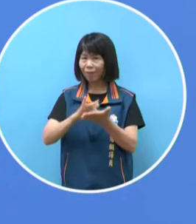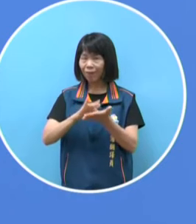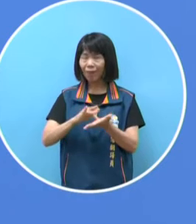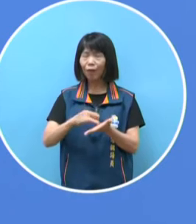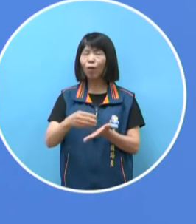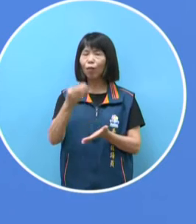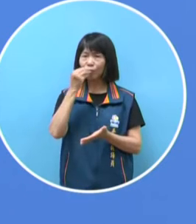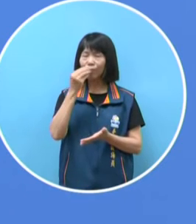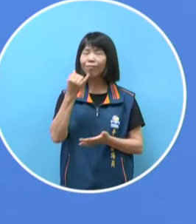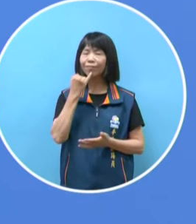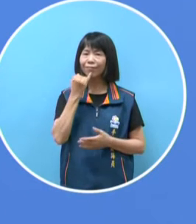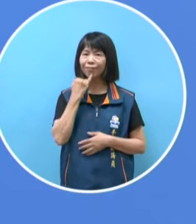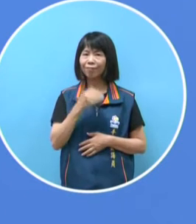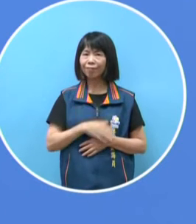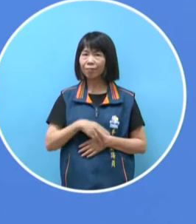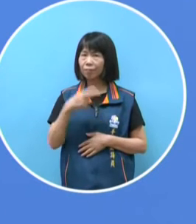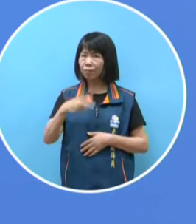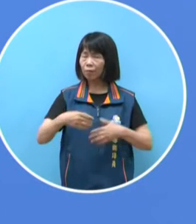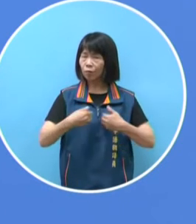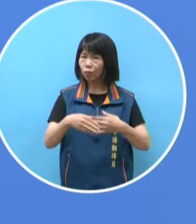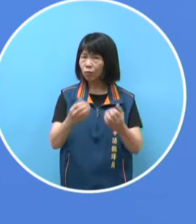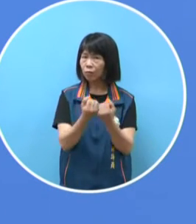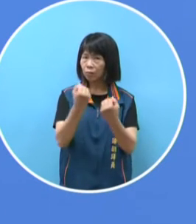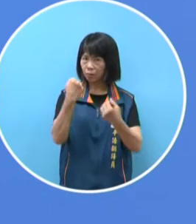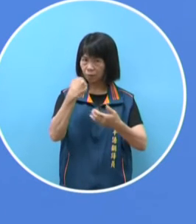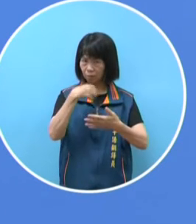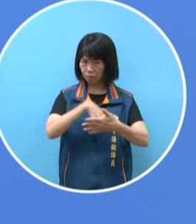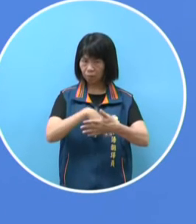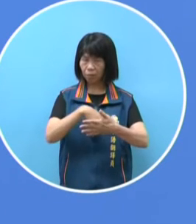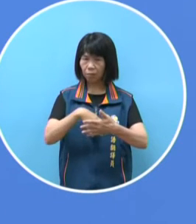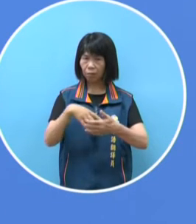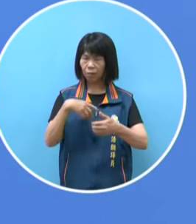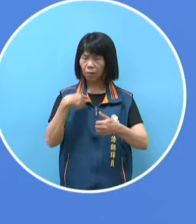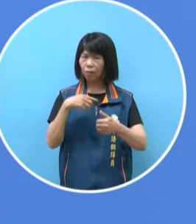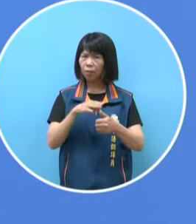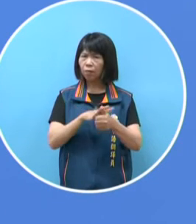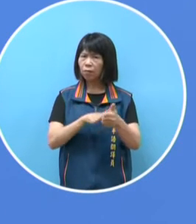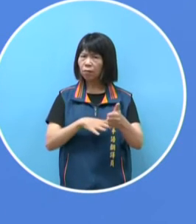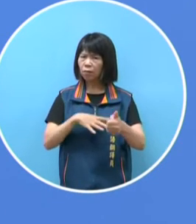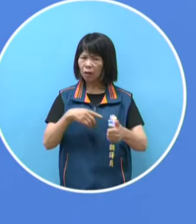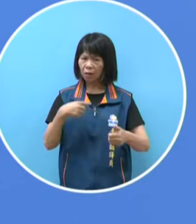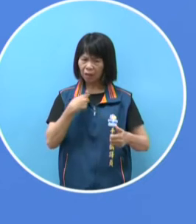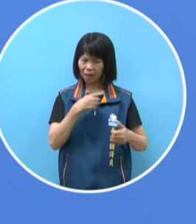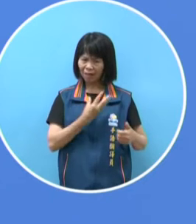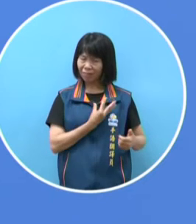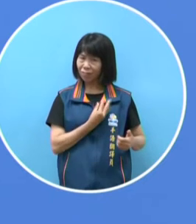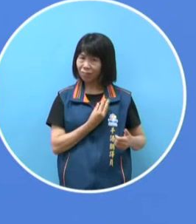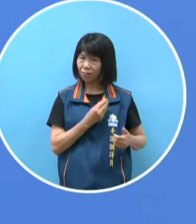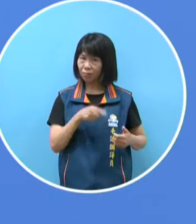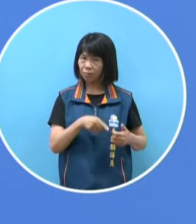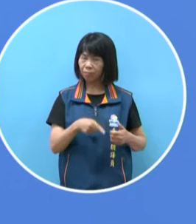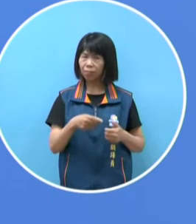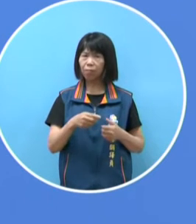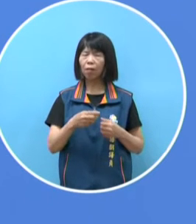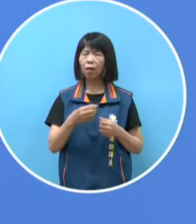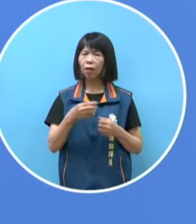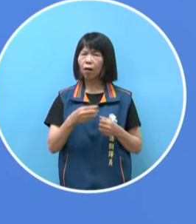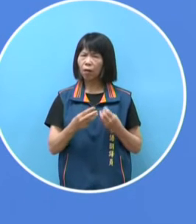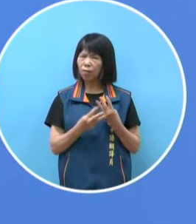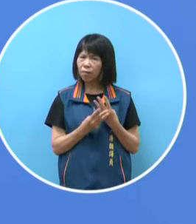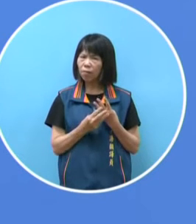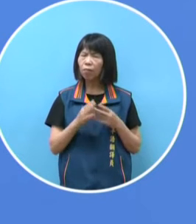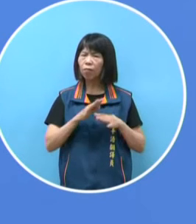莫德纳它也会有一个罕见的一个副作用，它就会产生心肌炎哈。它会造成的发生几率是